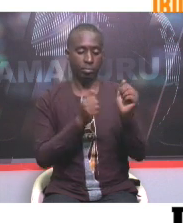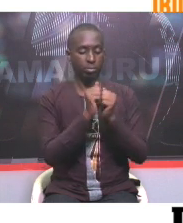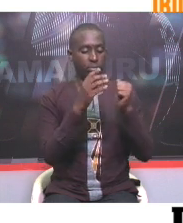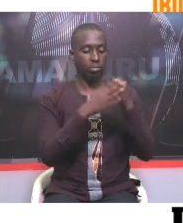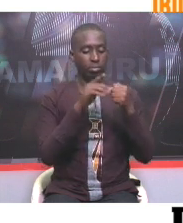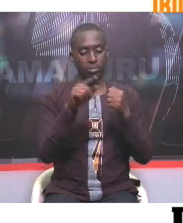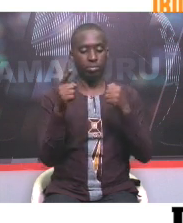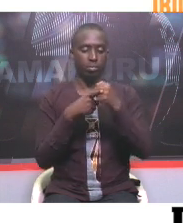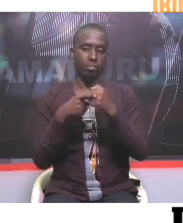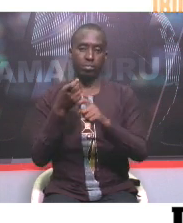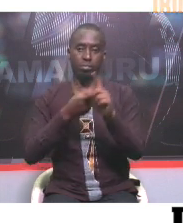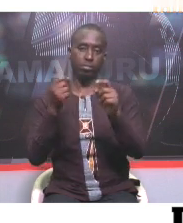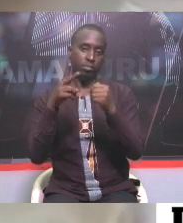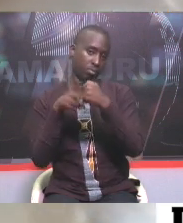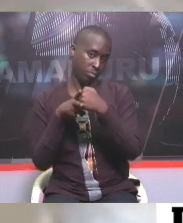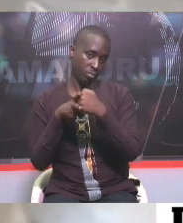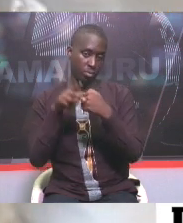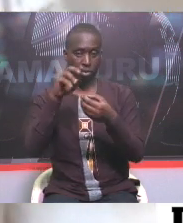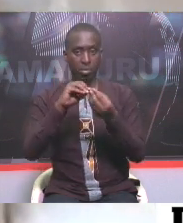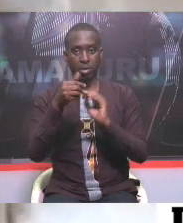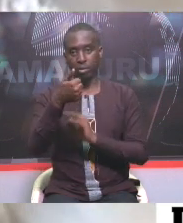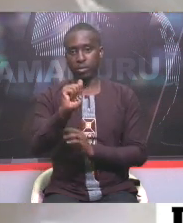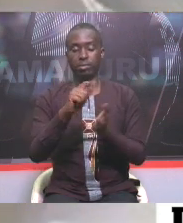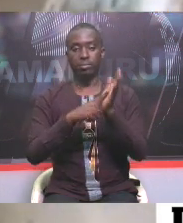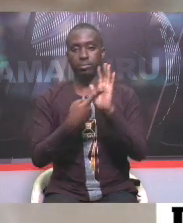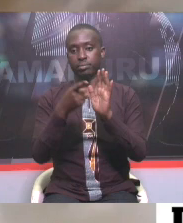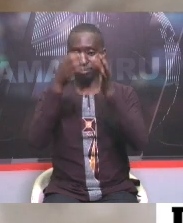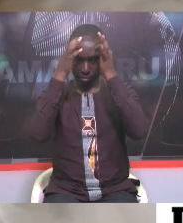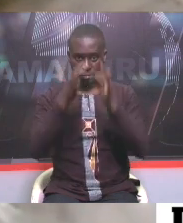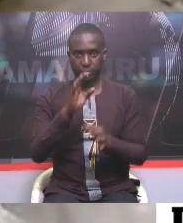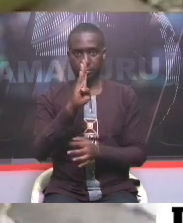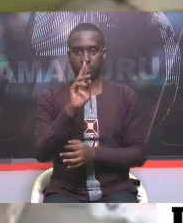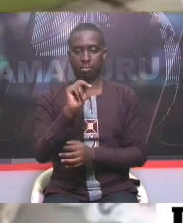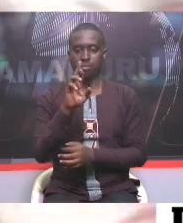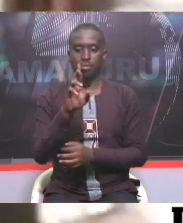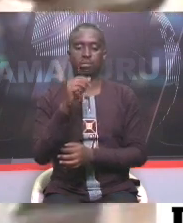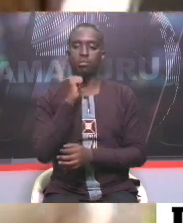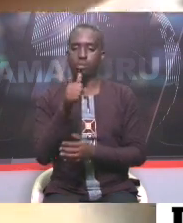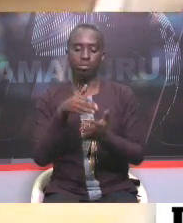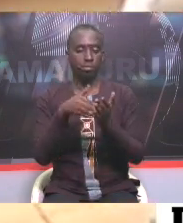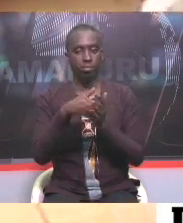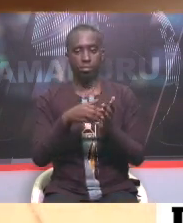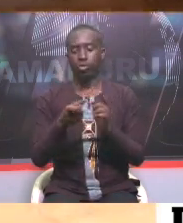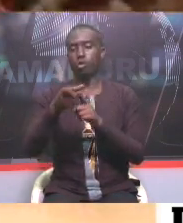19.6% byo mu kwezi kwa 7. Iyo mibare ubwayo igaragaza ko iki cyemezo cya BNR gishobora kuba kitaraca intege umuvuduko